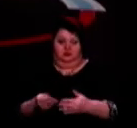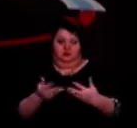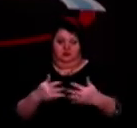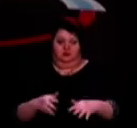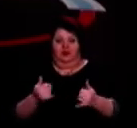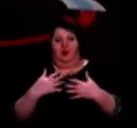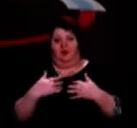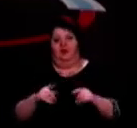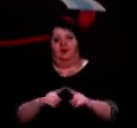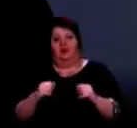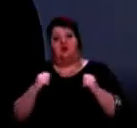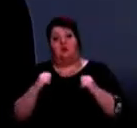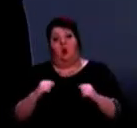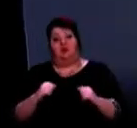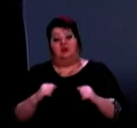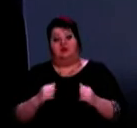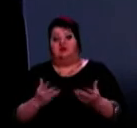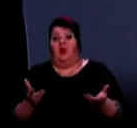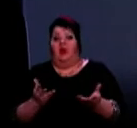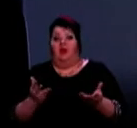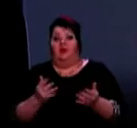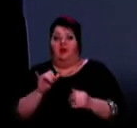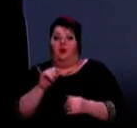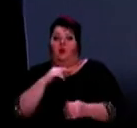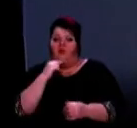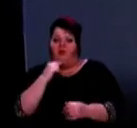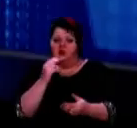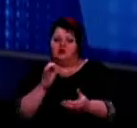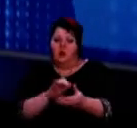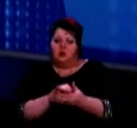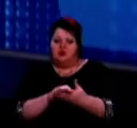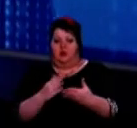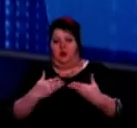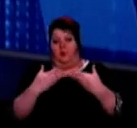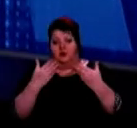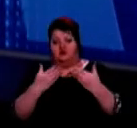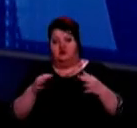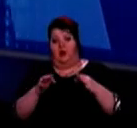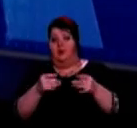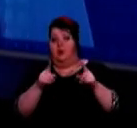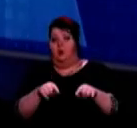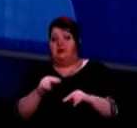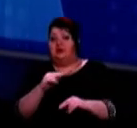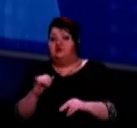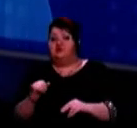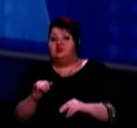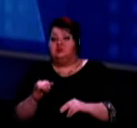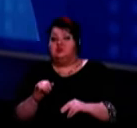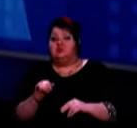це якось спокійніше нібито буде. Але просто уважно ознайомтеся, прочитайте про те, чи,